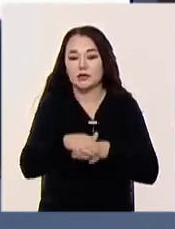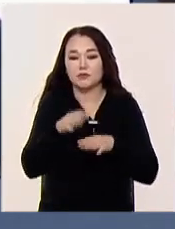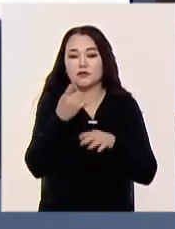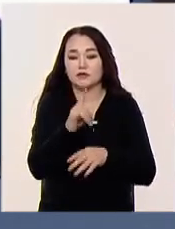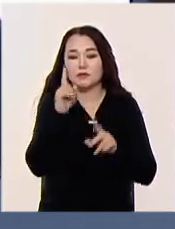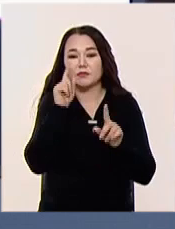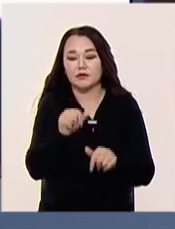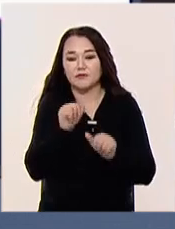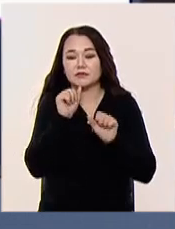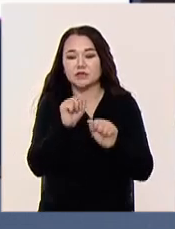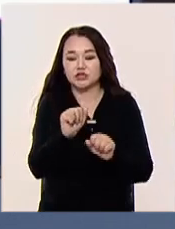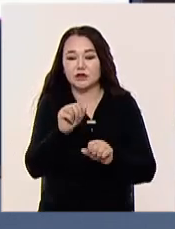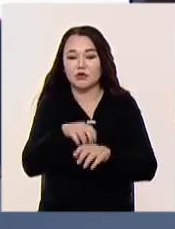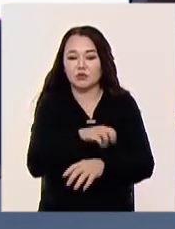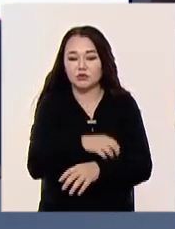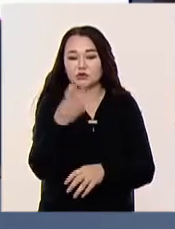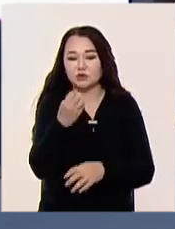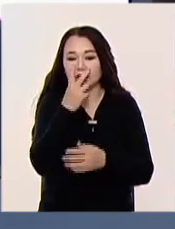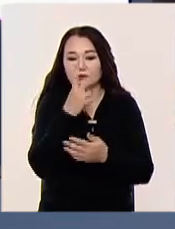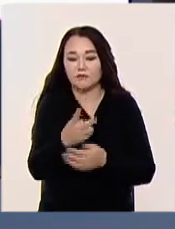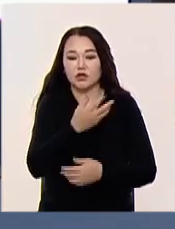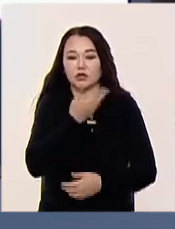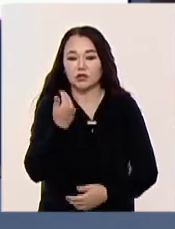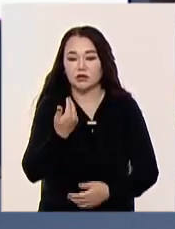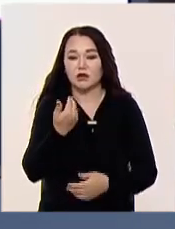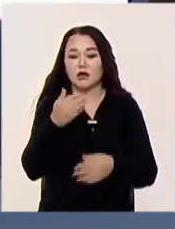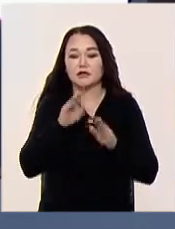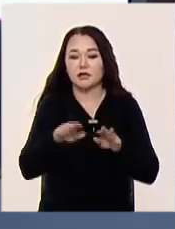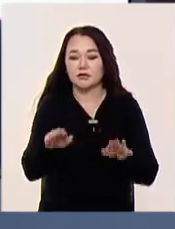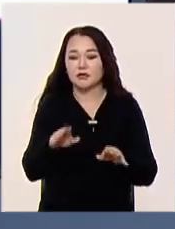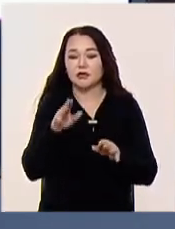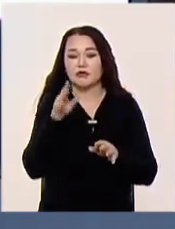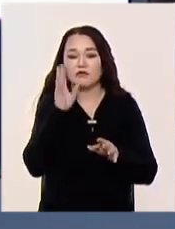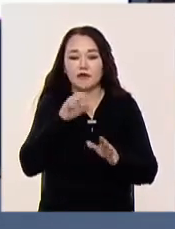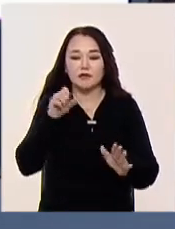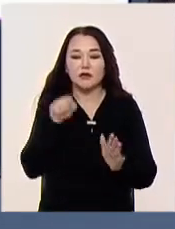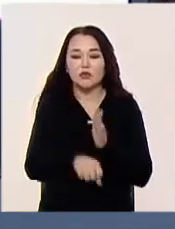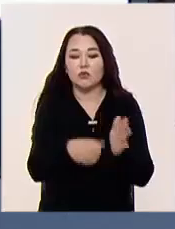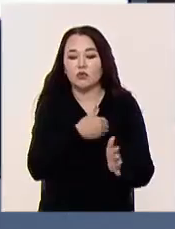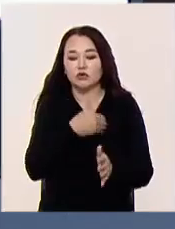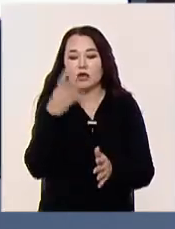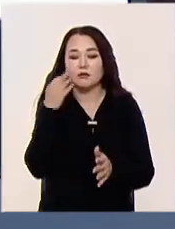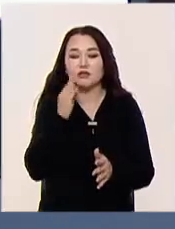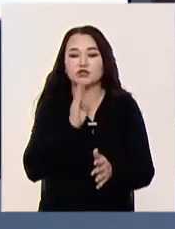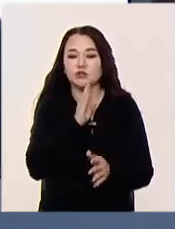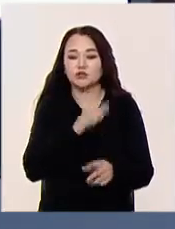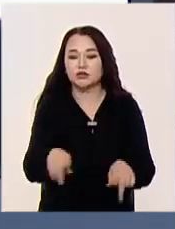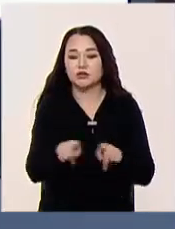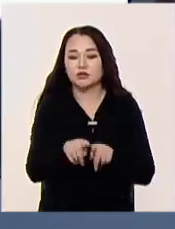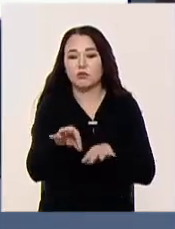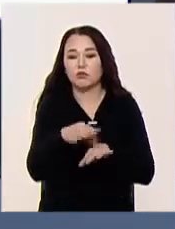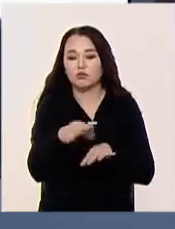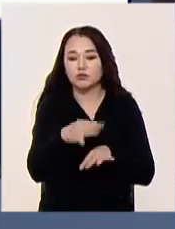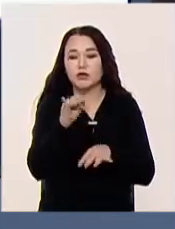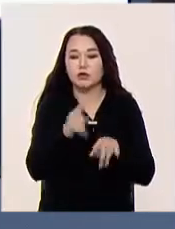қорғау комиссиясының мүшелері әлі көрмеген сыңайлы. Ал балаларын суға батырмақ болған алматылық әйел секілді күйеуі мен